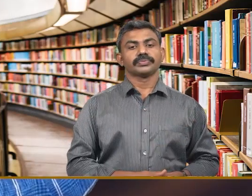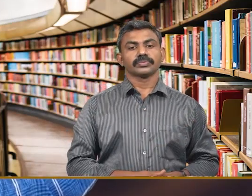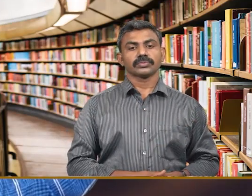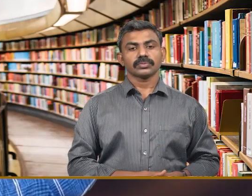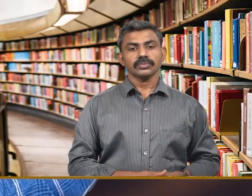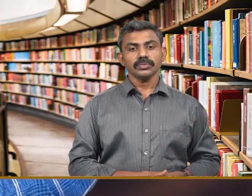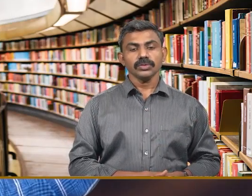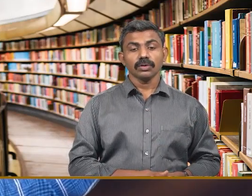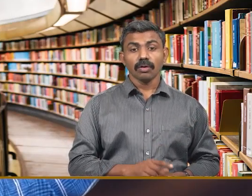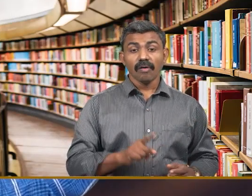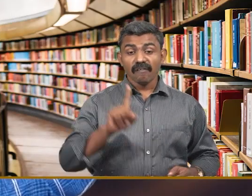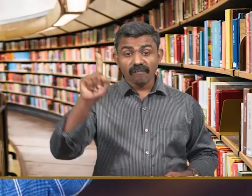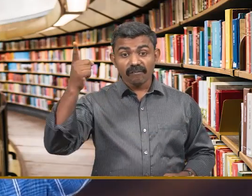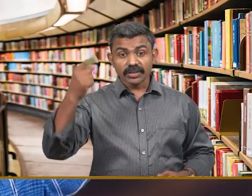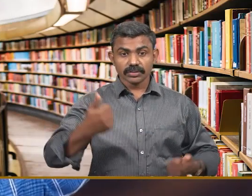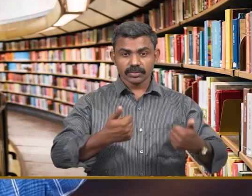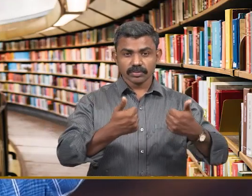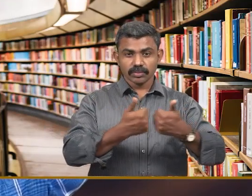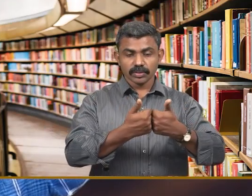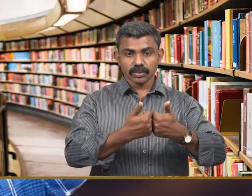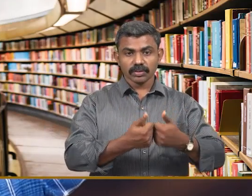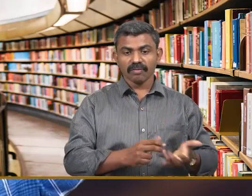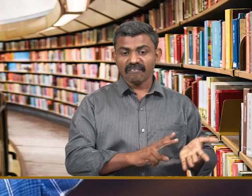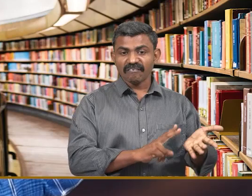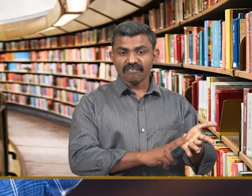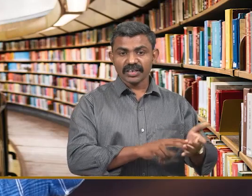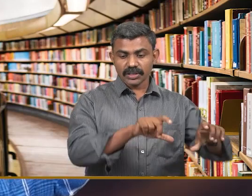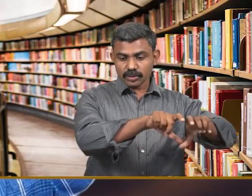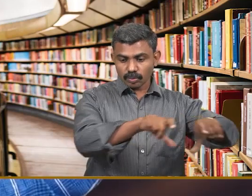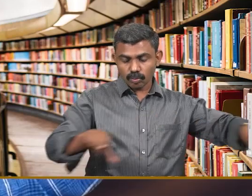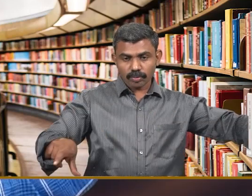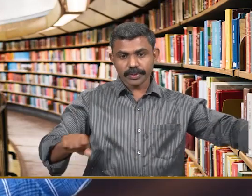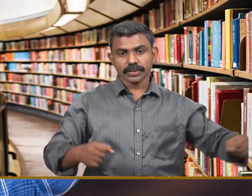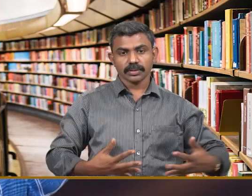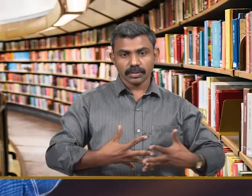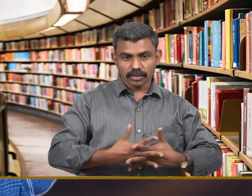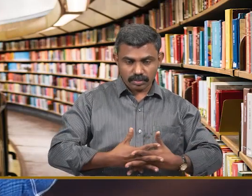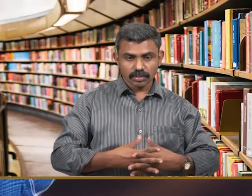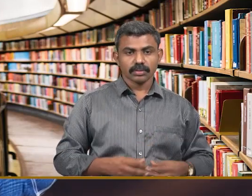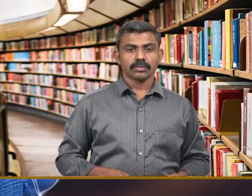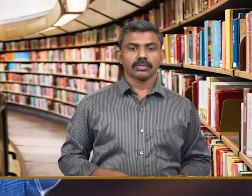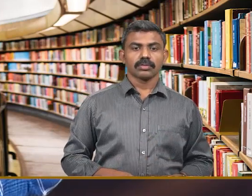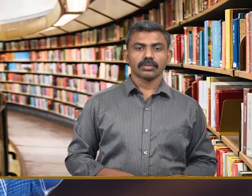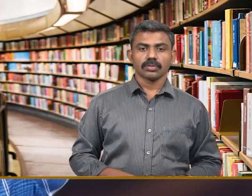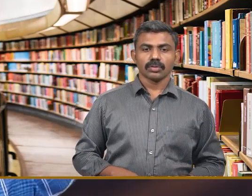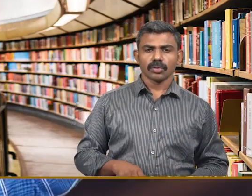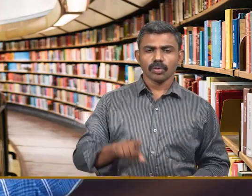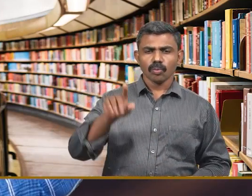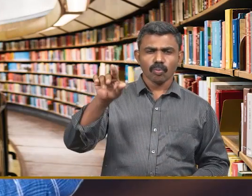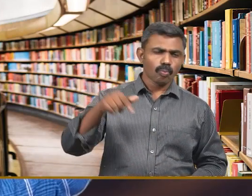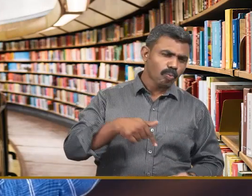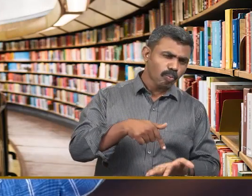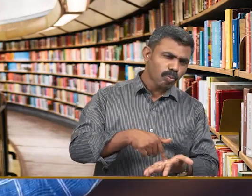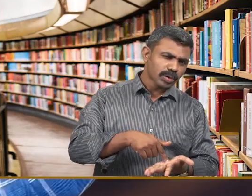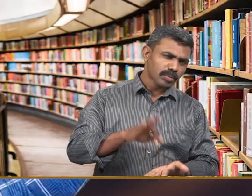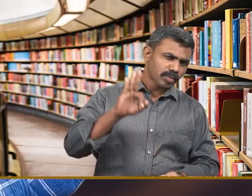உலகப் போருக்கு முடிவில் ஏற்பட்ட வெர்சைல்ஸ் உடன்படிக்கை. ஸோ இந்த உடன்படிக்கையில் ஜெர்மனி மீது ஒரு முக்கியமான ஒரு 3 இதை அவங்க